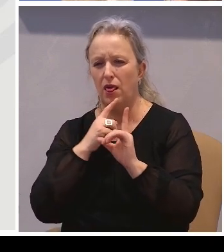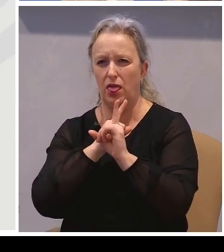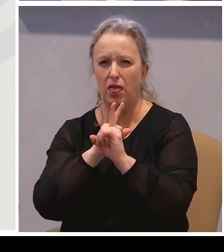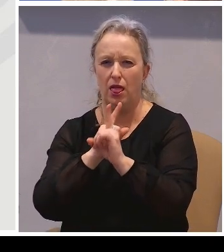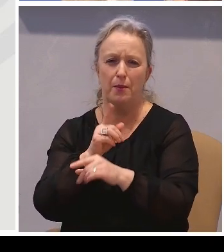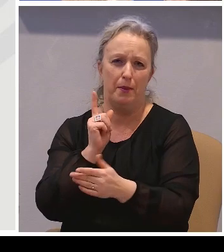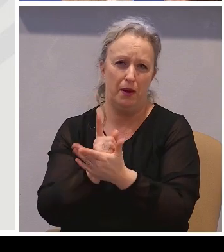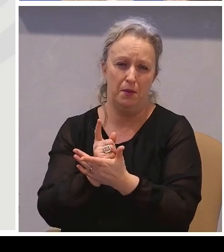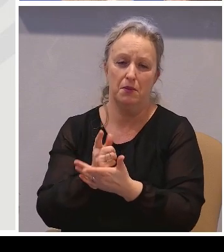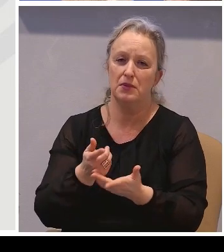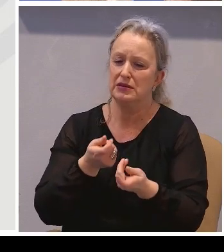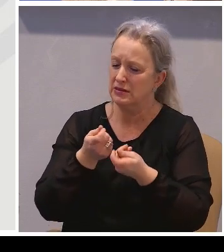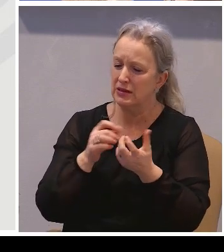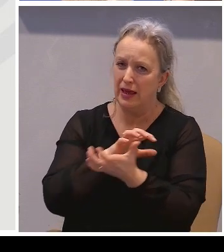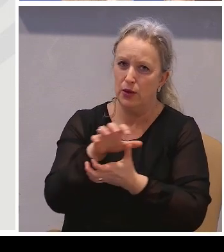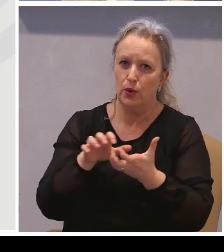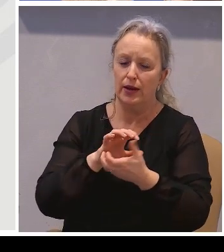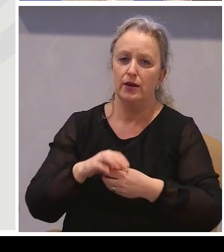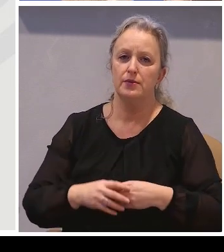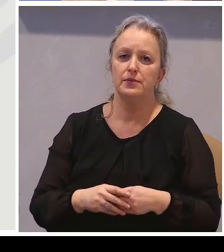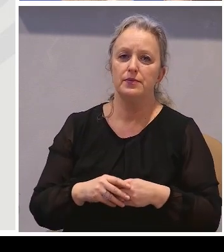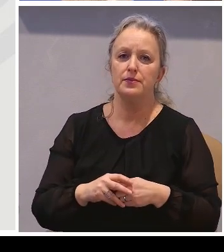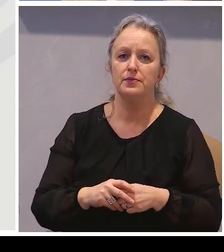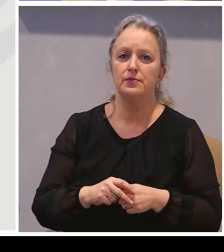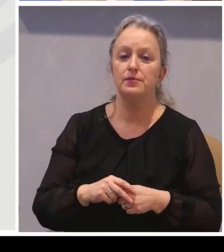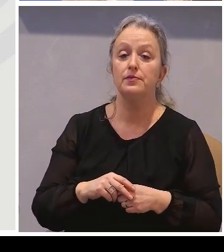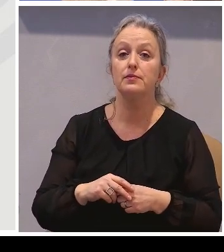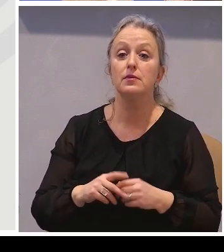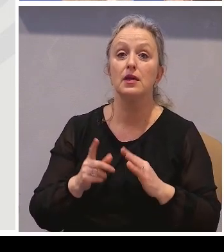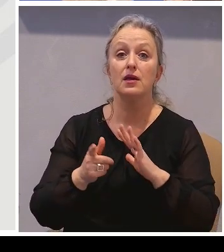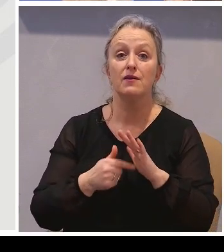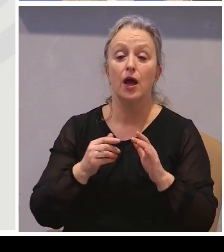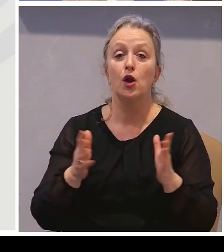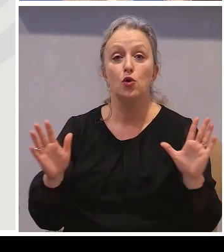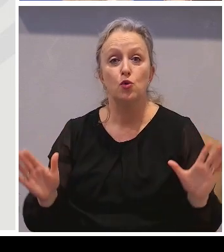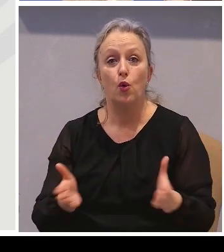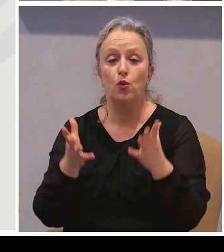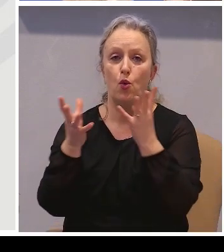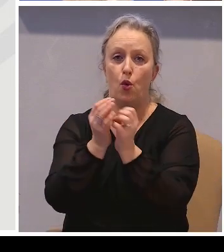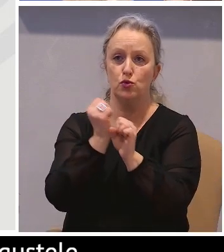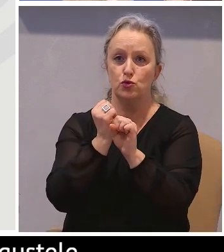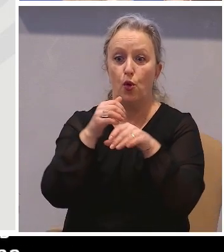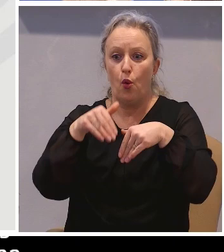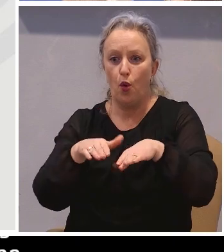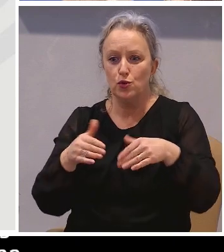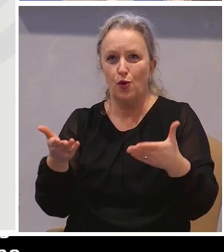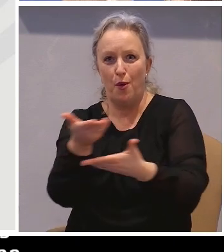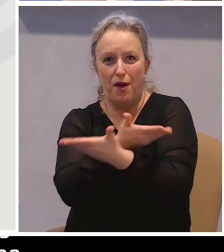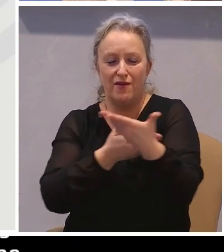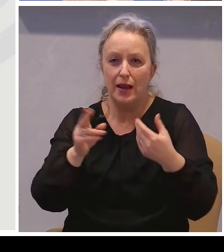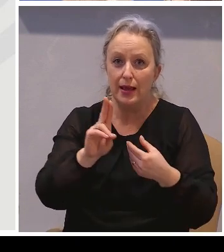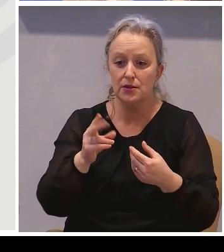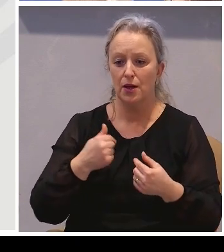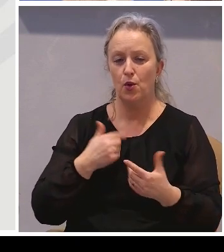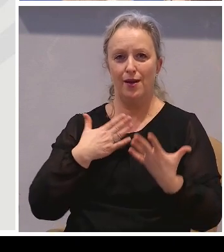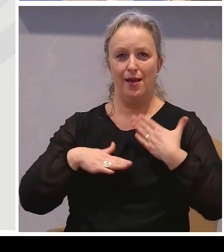about regulations. Keskkond. So the idea Siis is soodustada to koostööd otsustajate vahel ja mul on hästi make hea meel, the collaboration